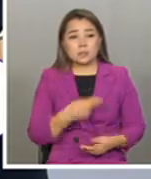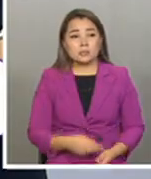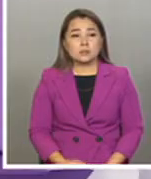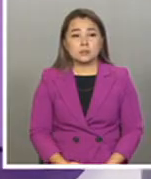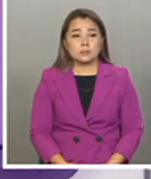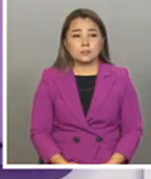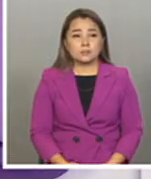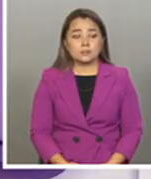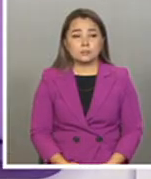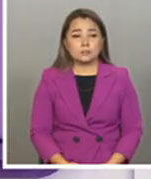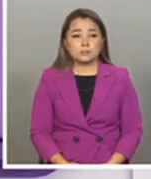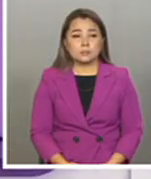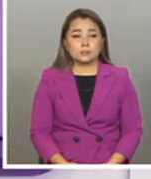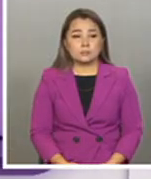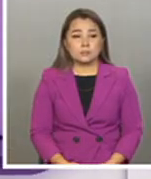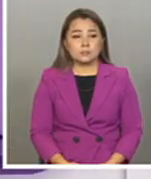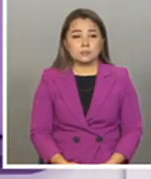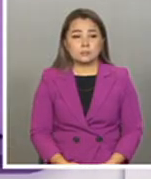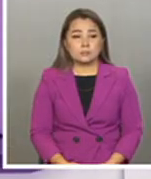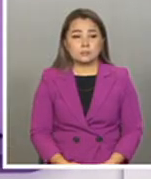аударыңыздар.